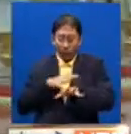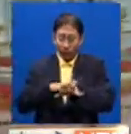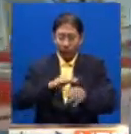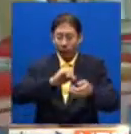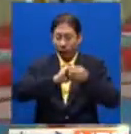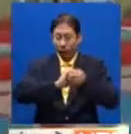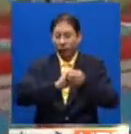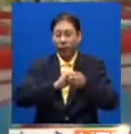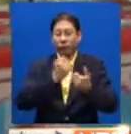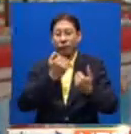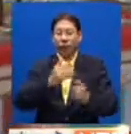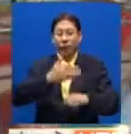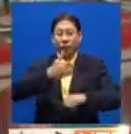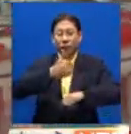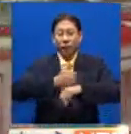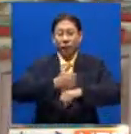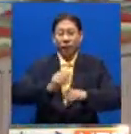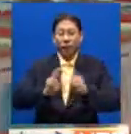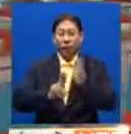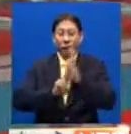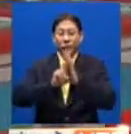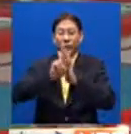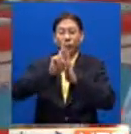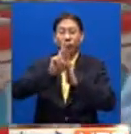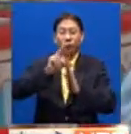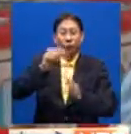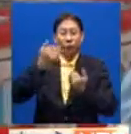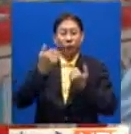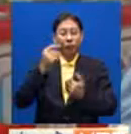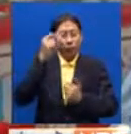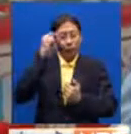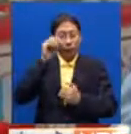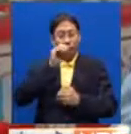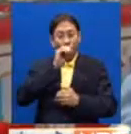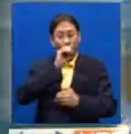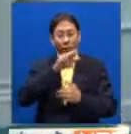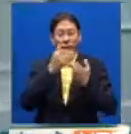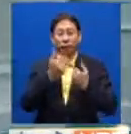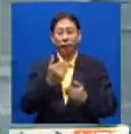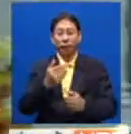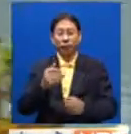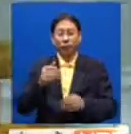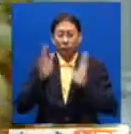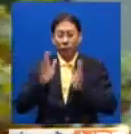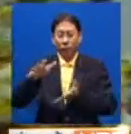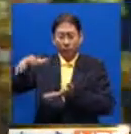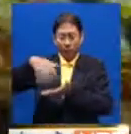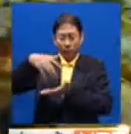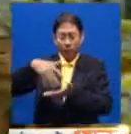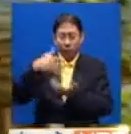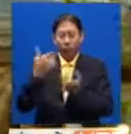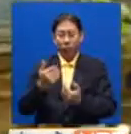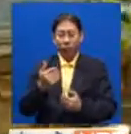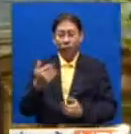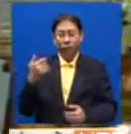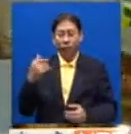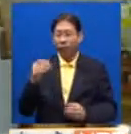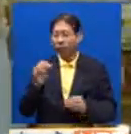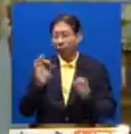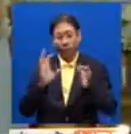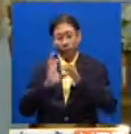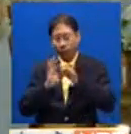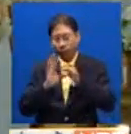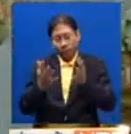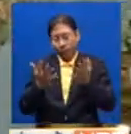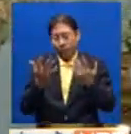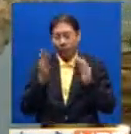เห็นของผู้บัญชาการทหารสูงสุดพลเอกวรพงษ์สง่าเนตรที่ยืนยันว่าไม่เคยได้รับรายงานของหน่วยความมั่นคงเกี่ยวกับข้อมูล